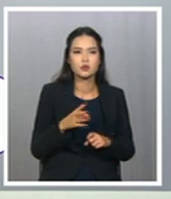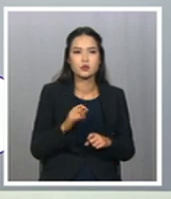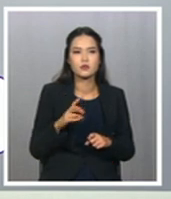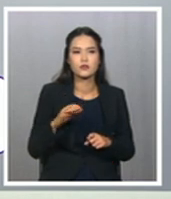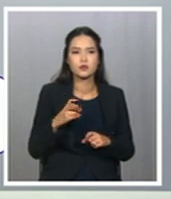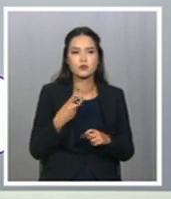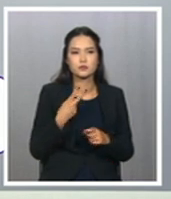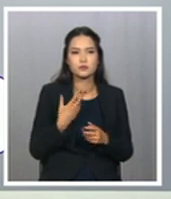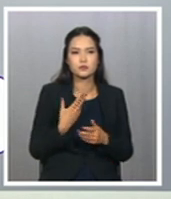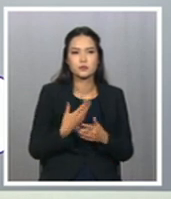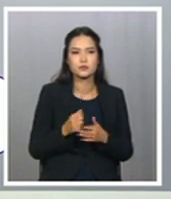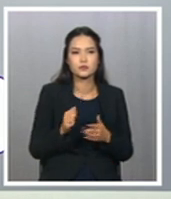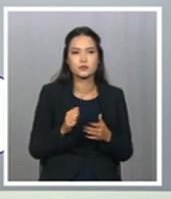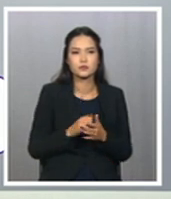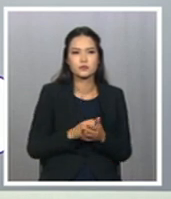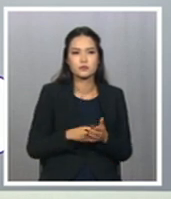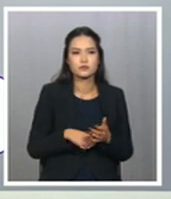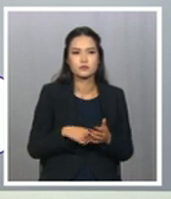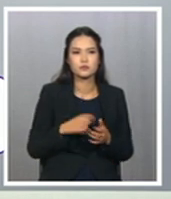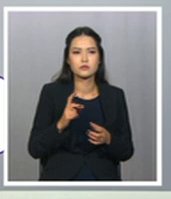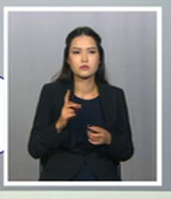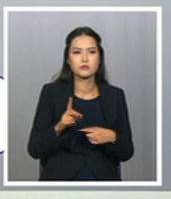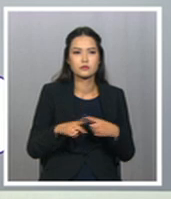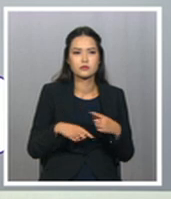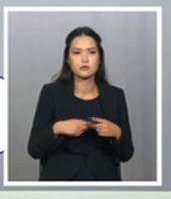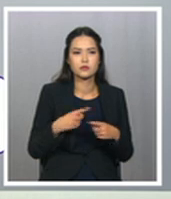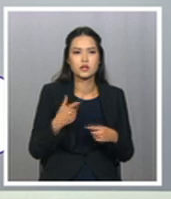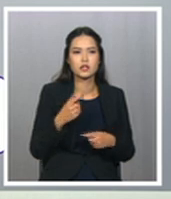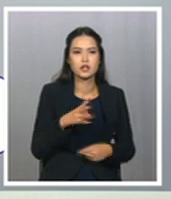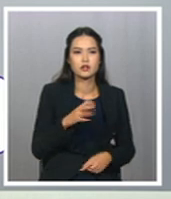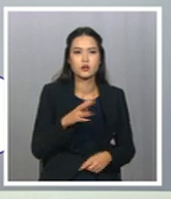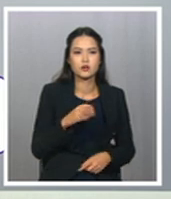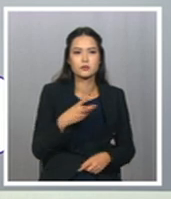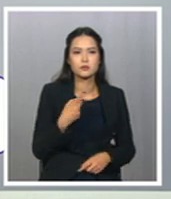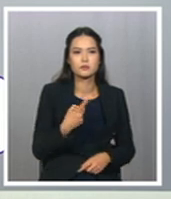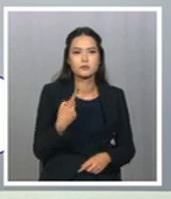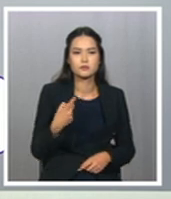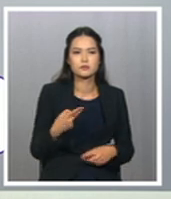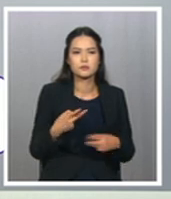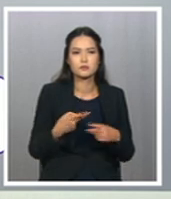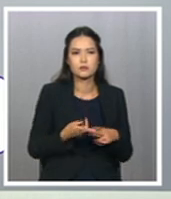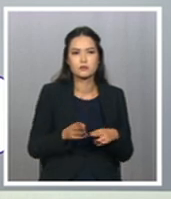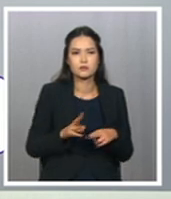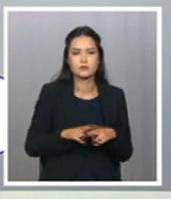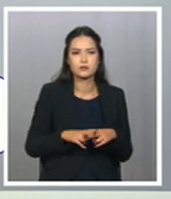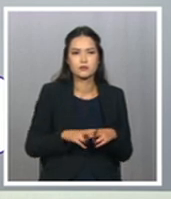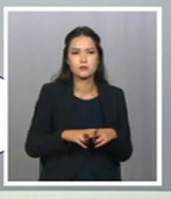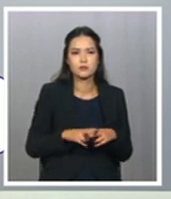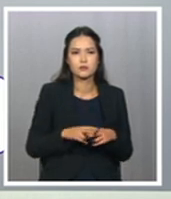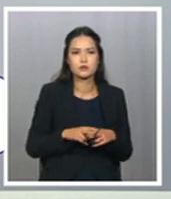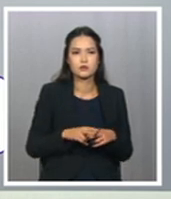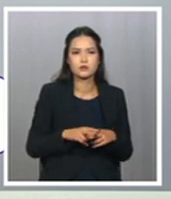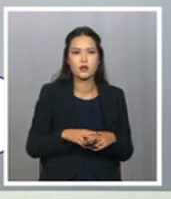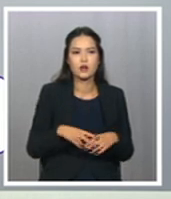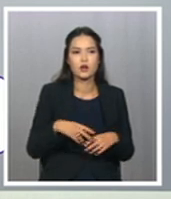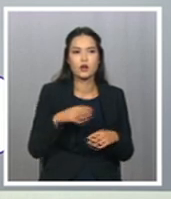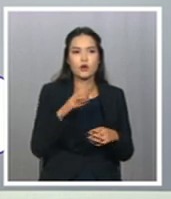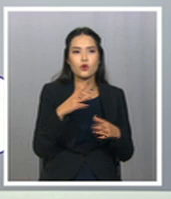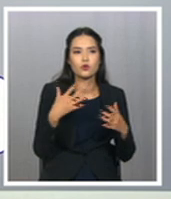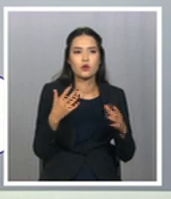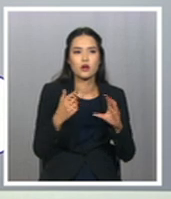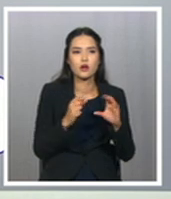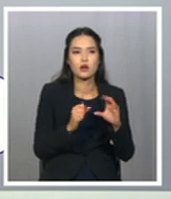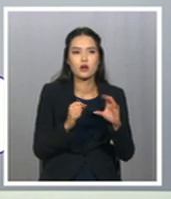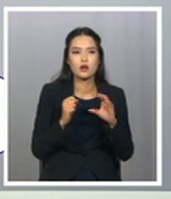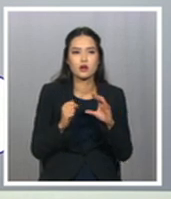көрсету себебін толығырақ түсініп өтейік. Яғни генотипі бірдің бірге қатынасында тең болуы, үлкен А, үлкен А, үлкен